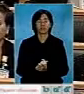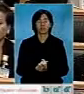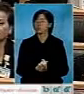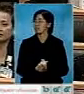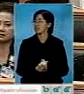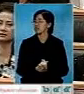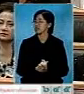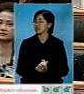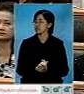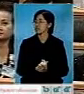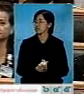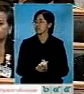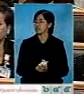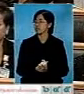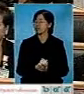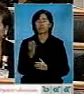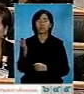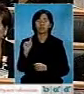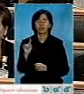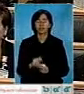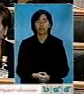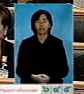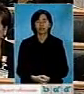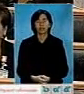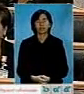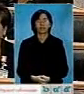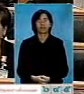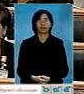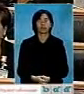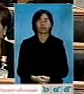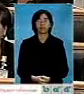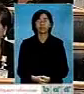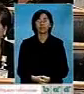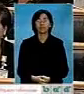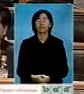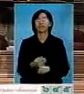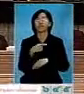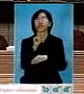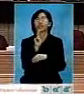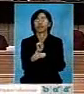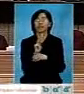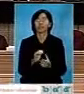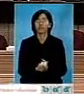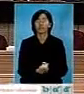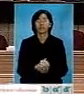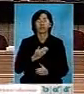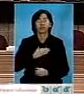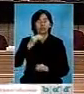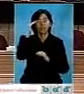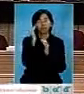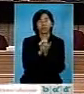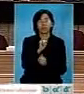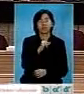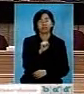วครับจ่าประสิทธิ์มีอะไรครับ กราบเรียนท่านประธานที่เคารพผมจ่าสิบตำรว